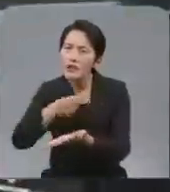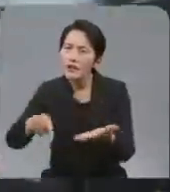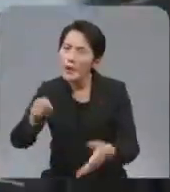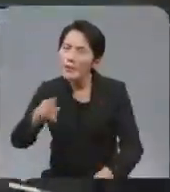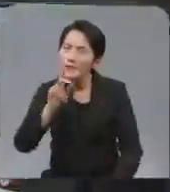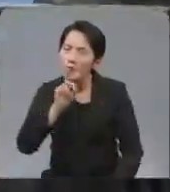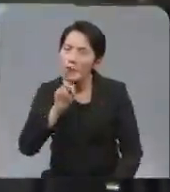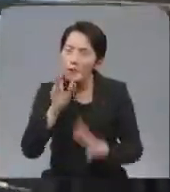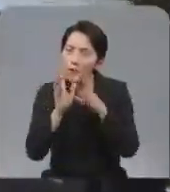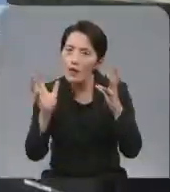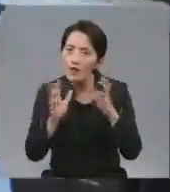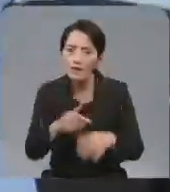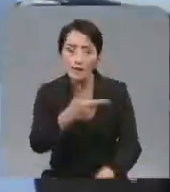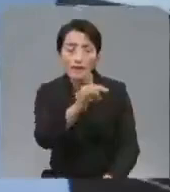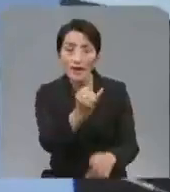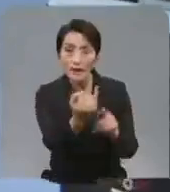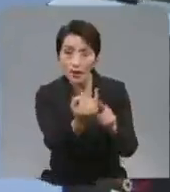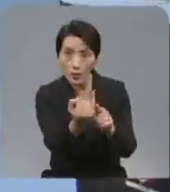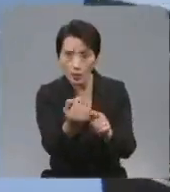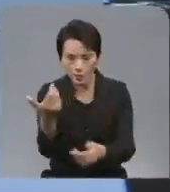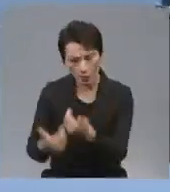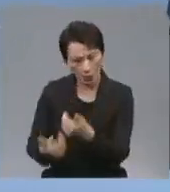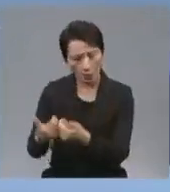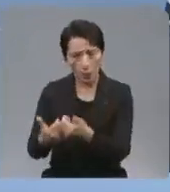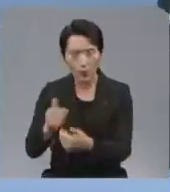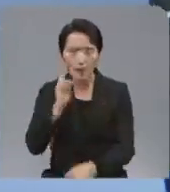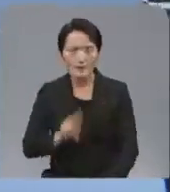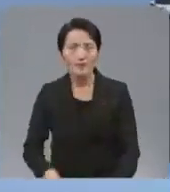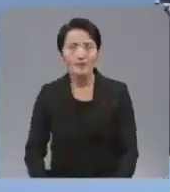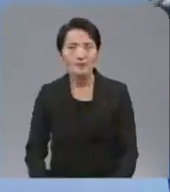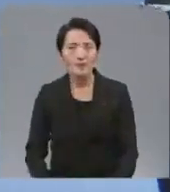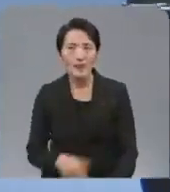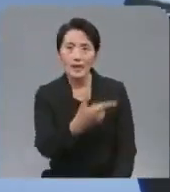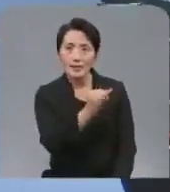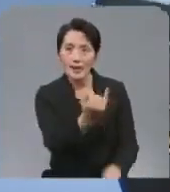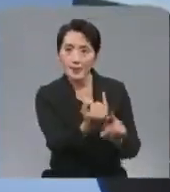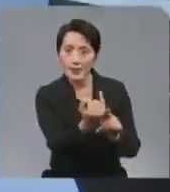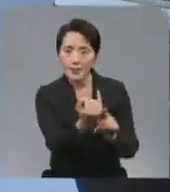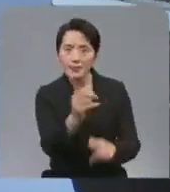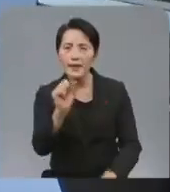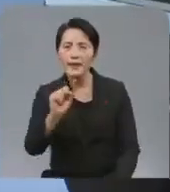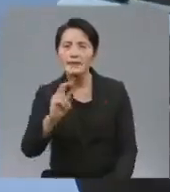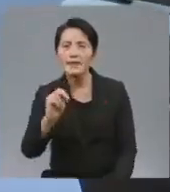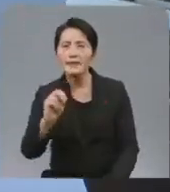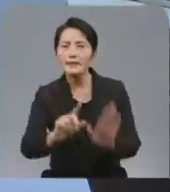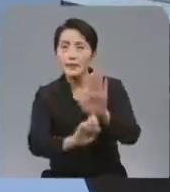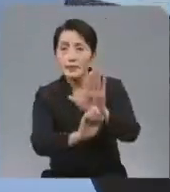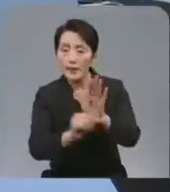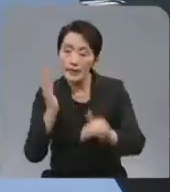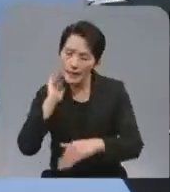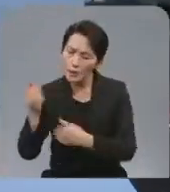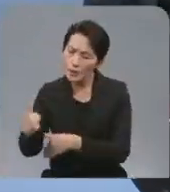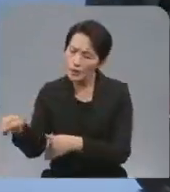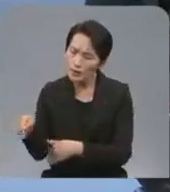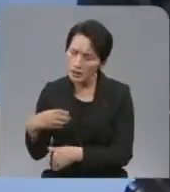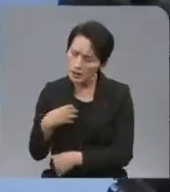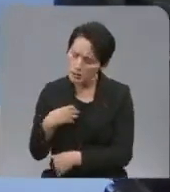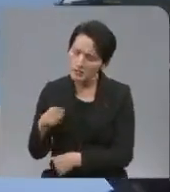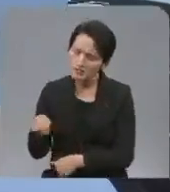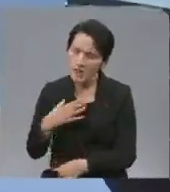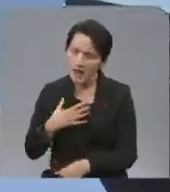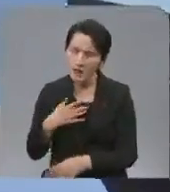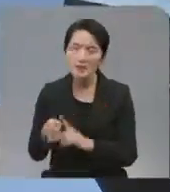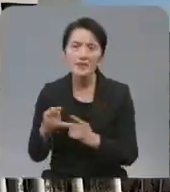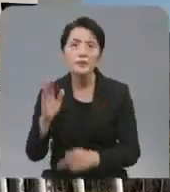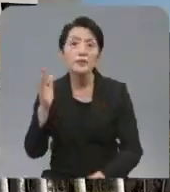по подготовке к выборам лидера правящей партии возглавит бывшие депутат национального собрания трех